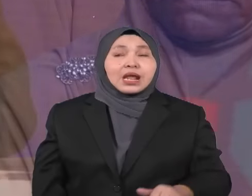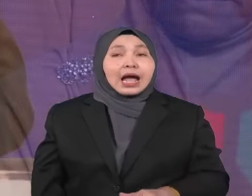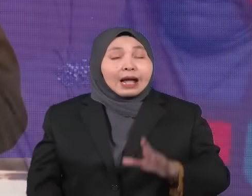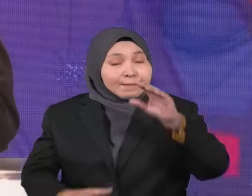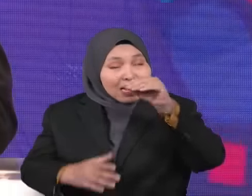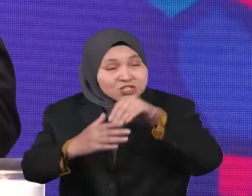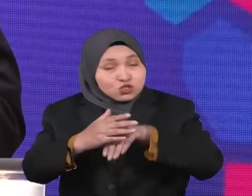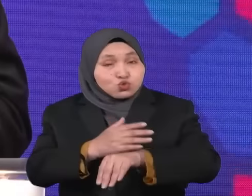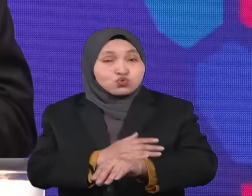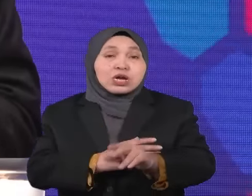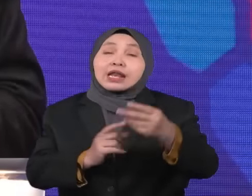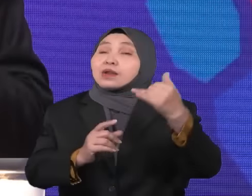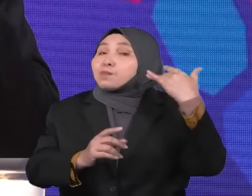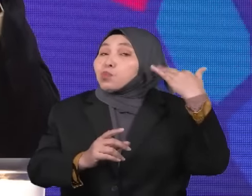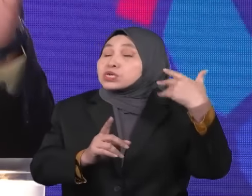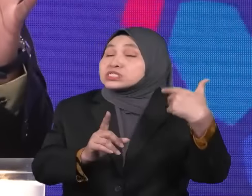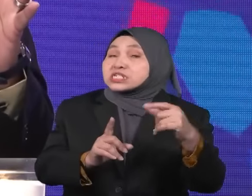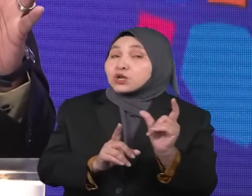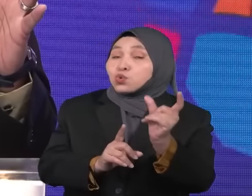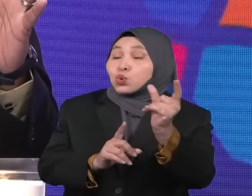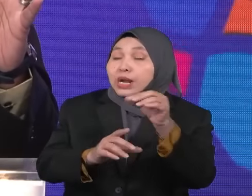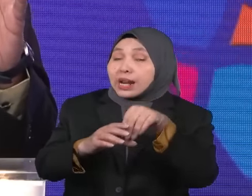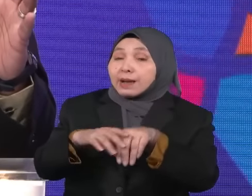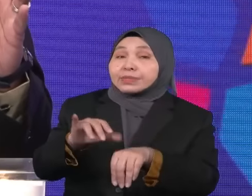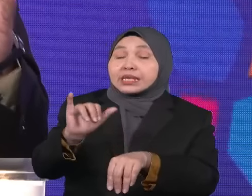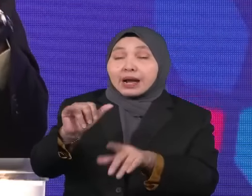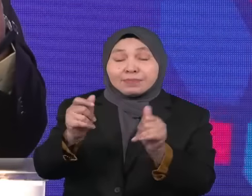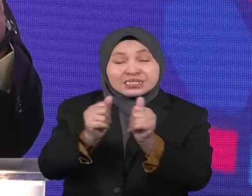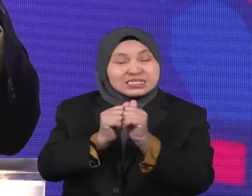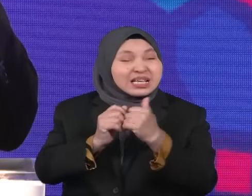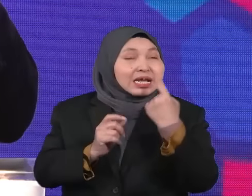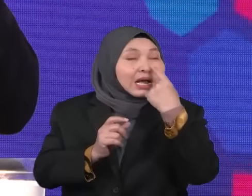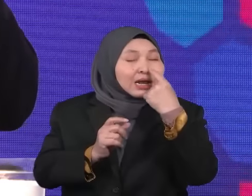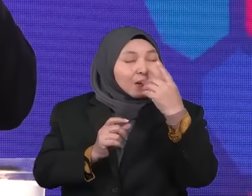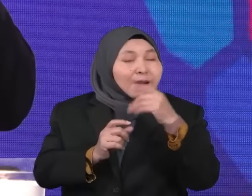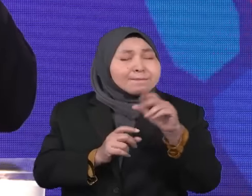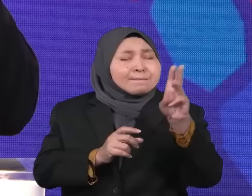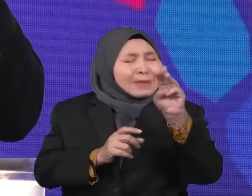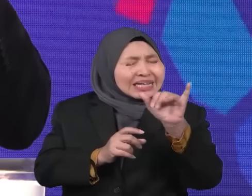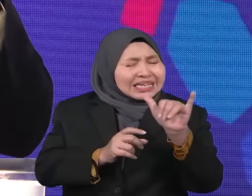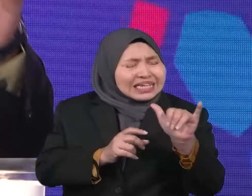Masukkan bunyi nun ke dalam ya beserta dengan dengung. Man